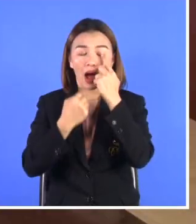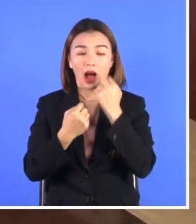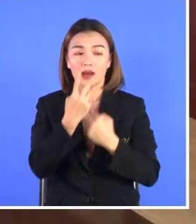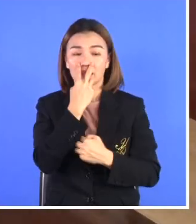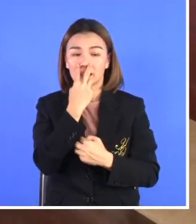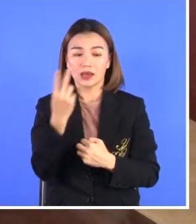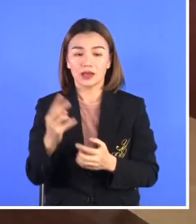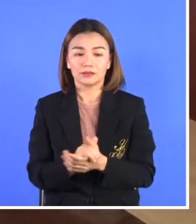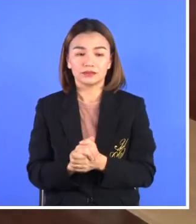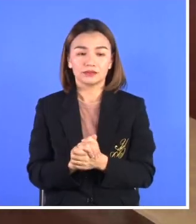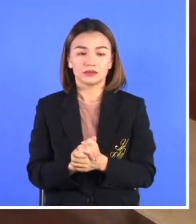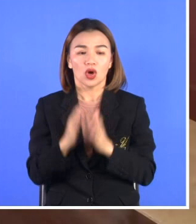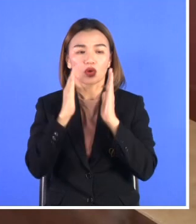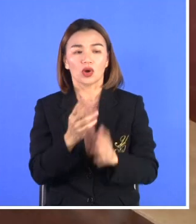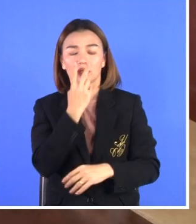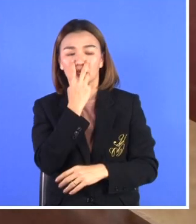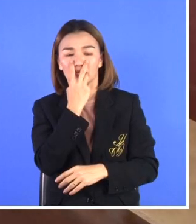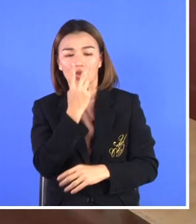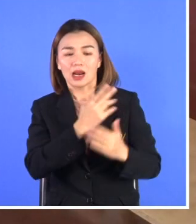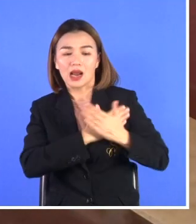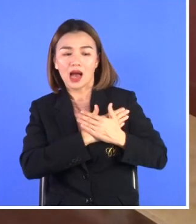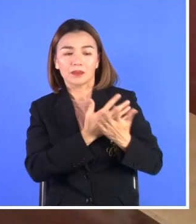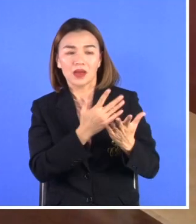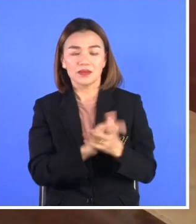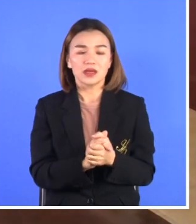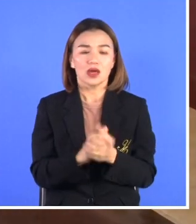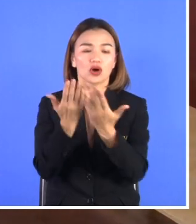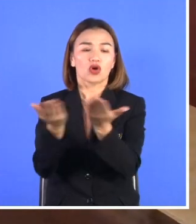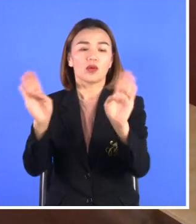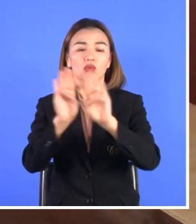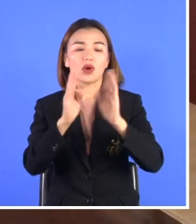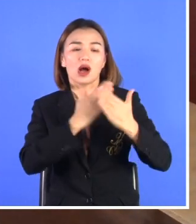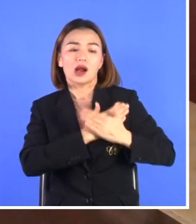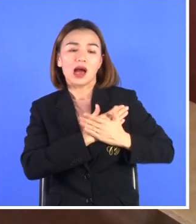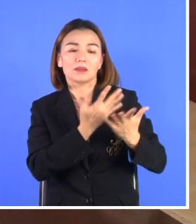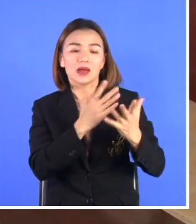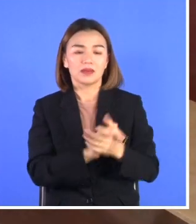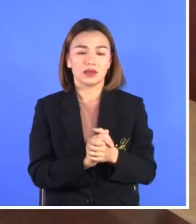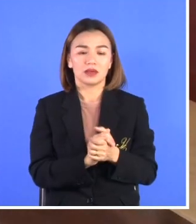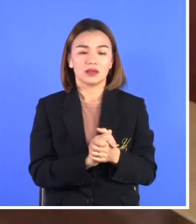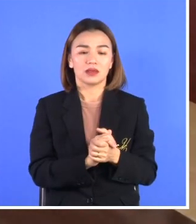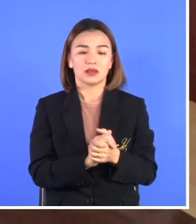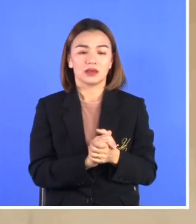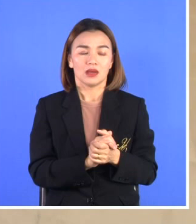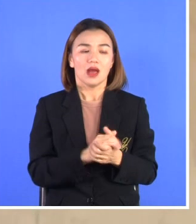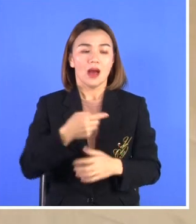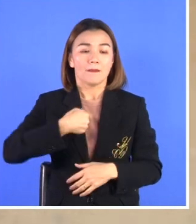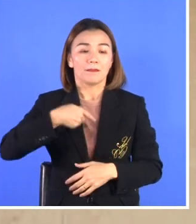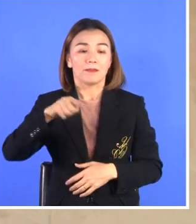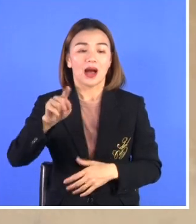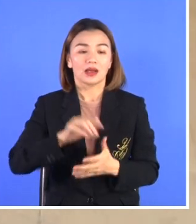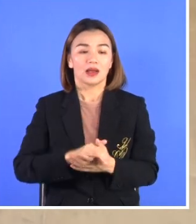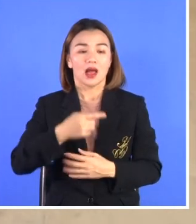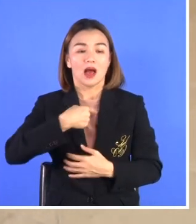อกว่าไม่มีใครรักเขาเลยแม้แต่คนในครอบครัวก็ไม่มีใครรักเลยทีนี้ก็พาไปที่โรงพักนะฮะสามเณรก็ยังไม่หยุด